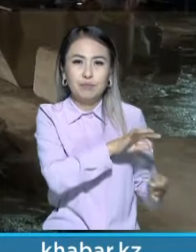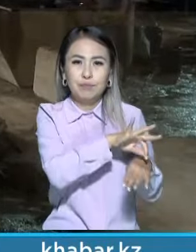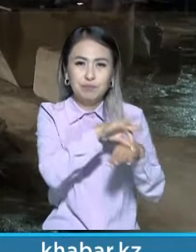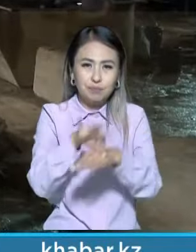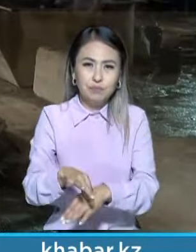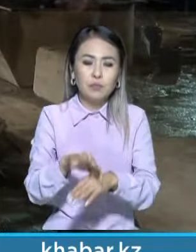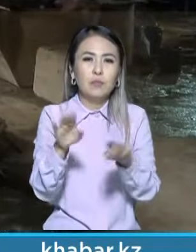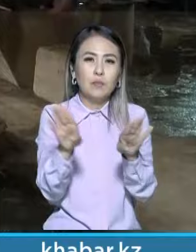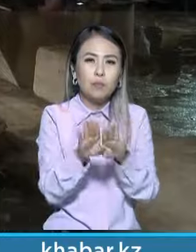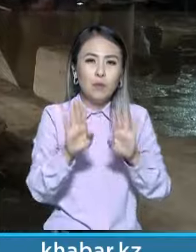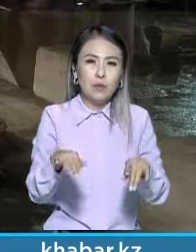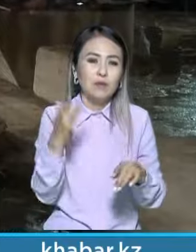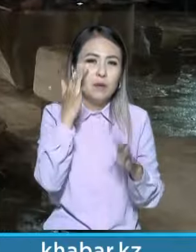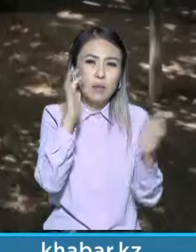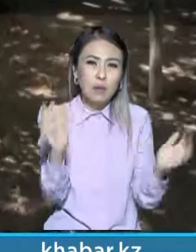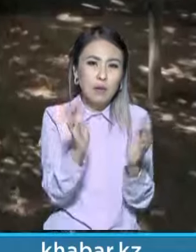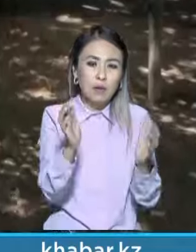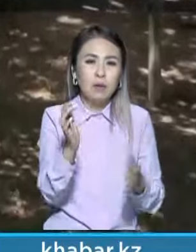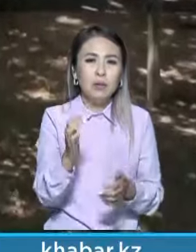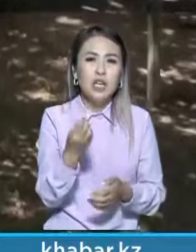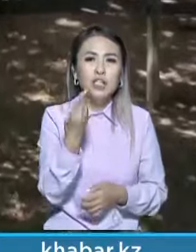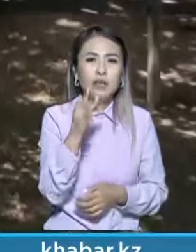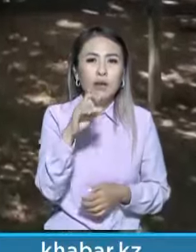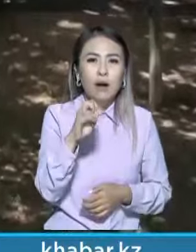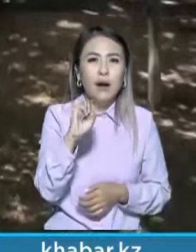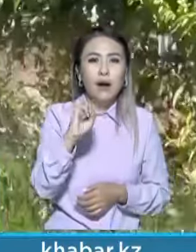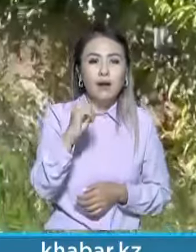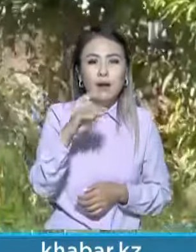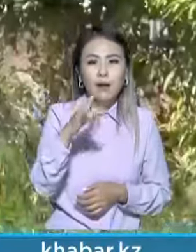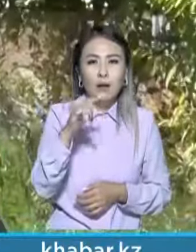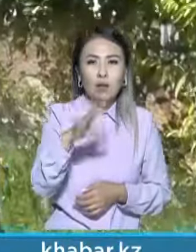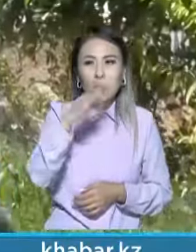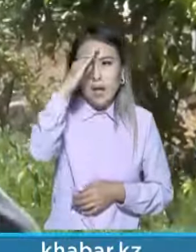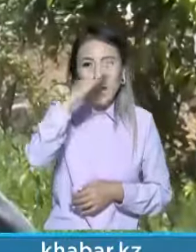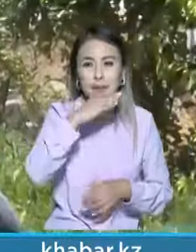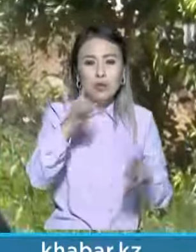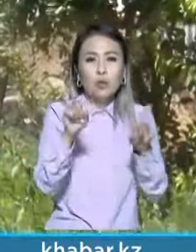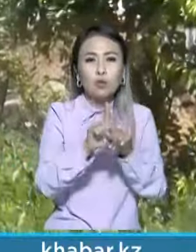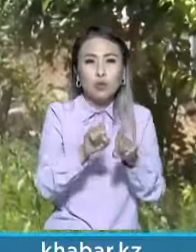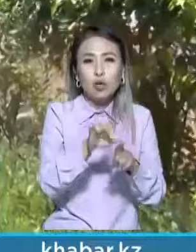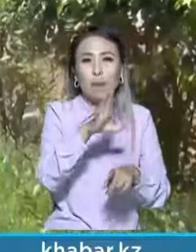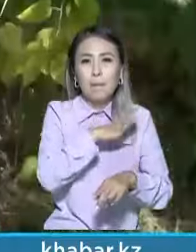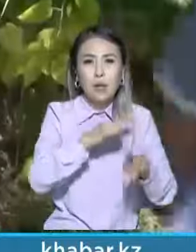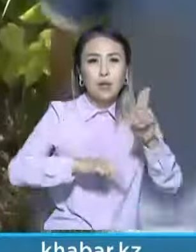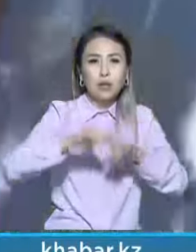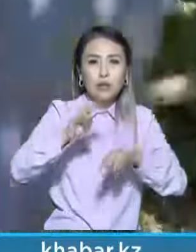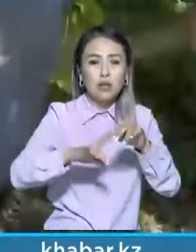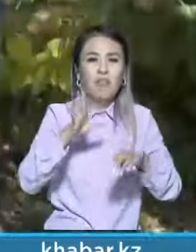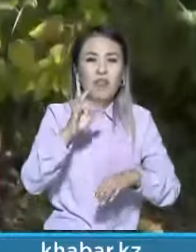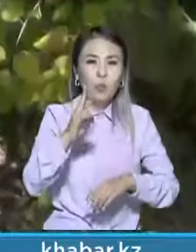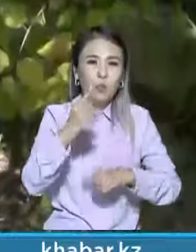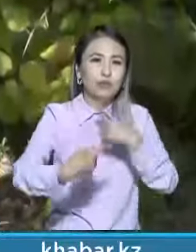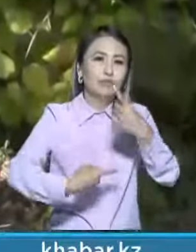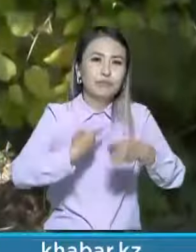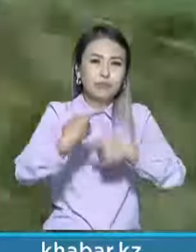ондай кісілерді білеміз. Шералы Ядгаровтың әкесі де құрылысшы болған. Қазір оның ізін ол қыздары мен немересі жалғады.